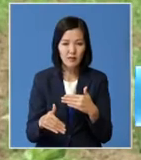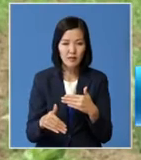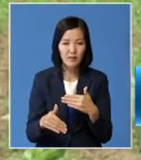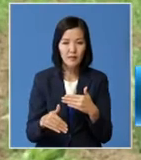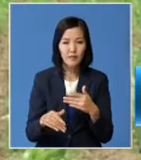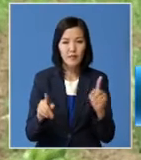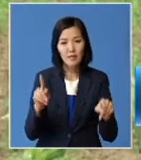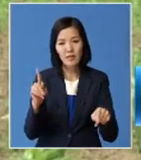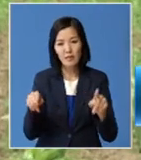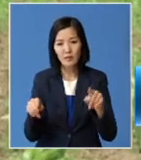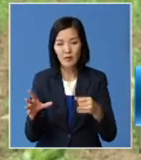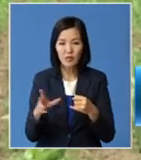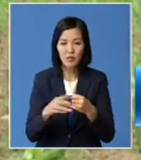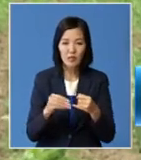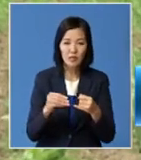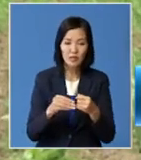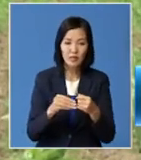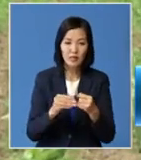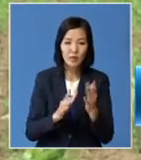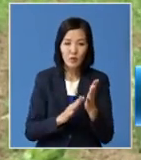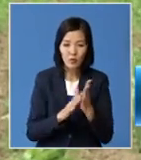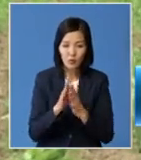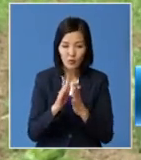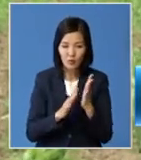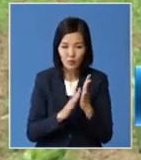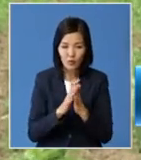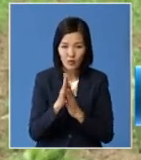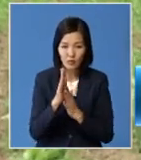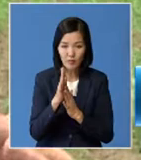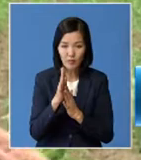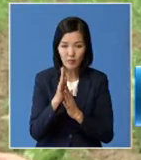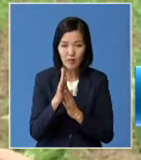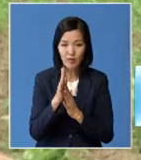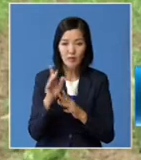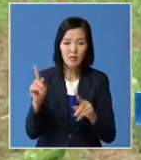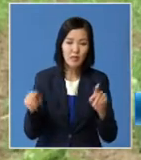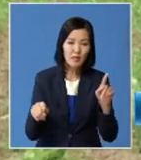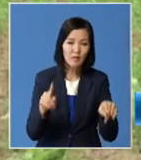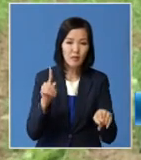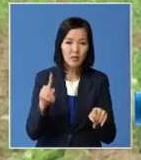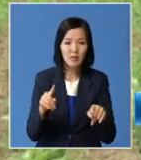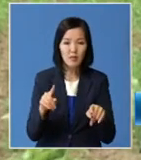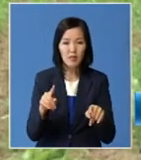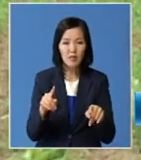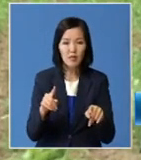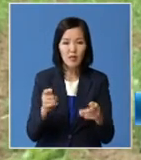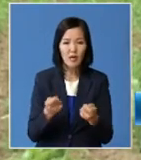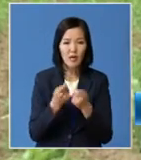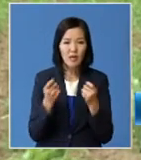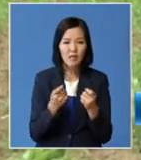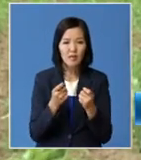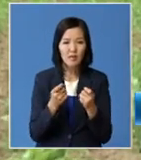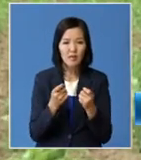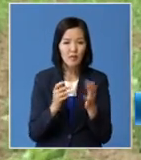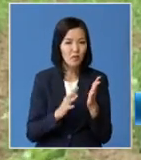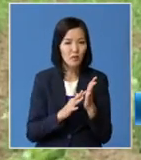Кейбір жерлерінде былай көтерілгені ғана болмаса, кейбір жерлерінде жаңа сайлау орақ жерлерінде әлі